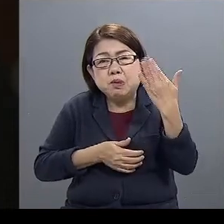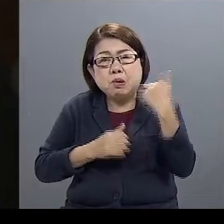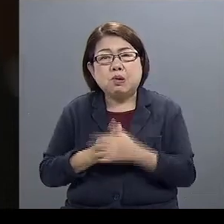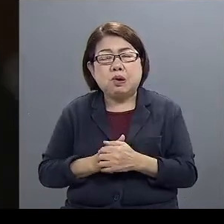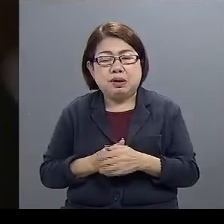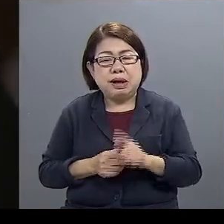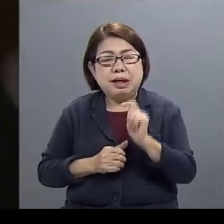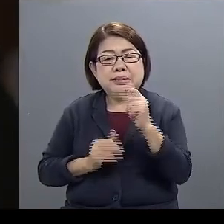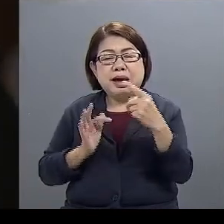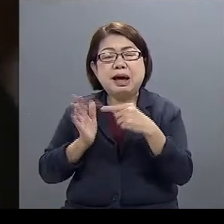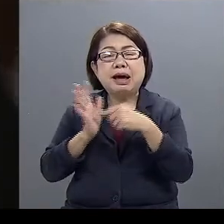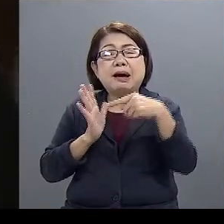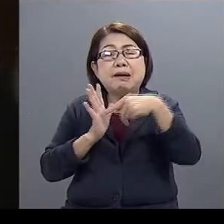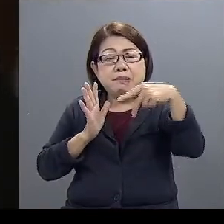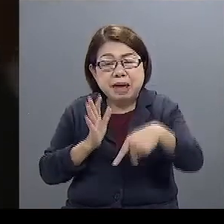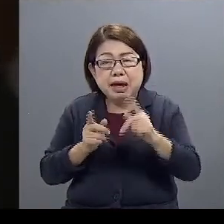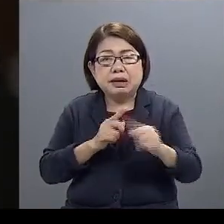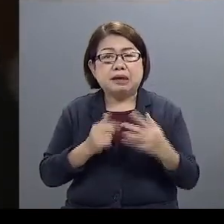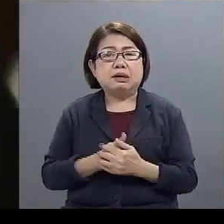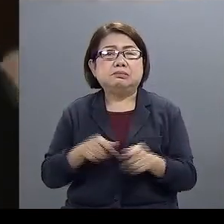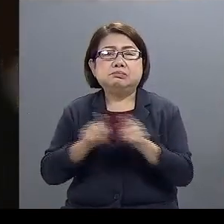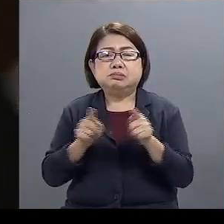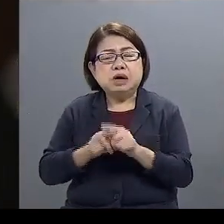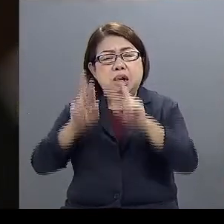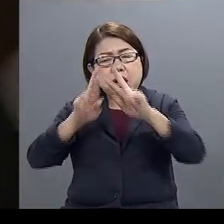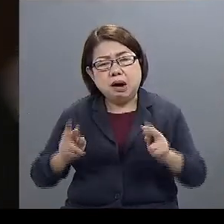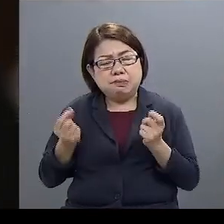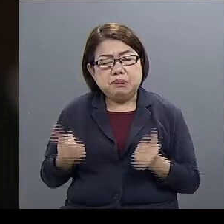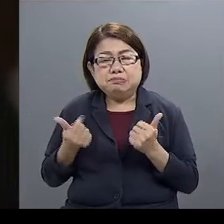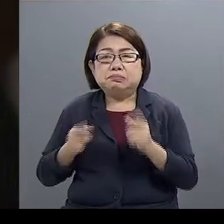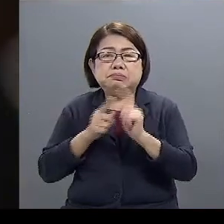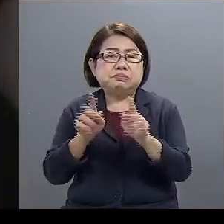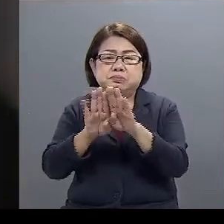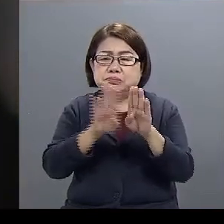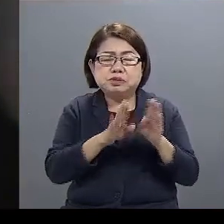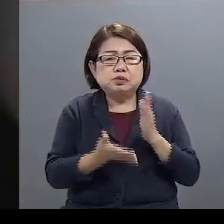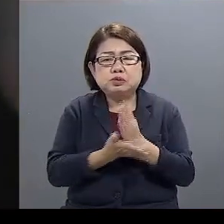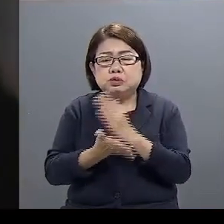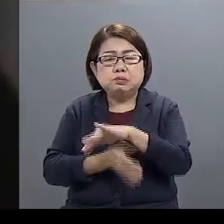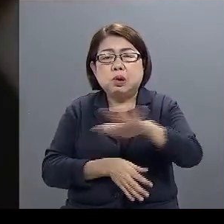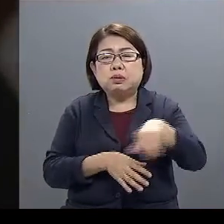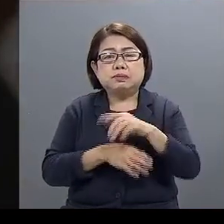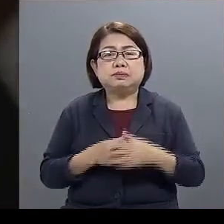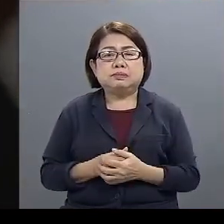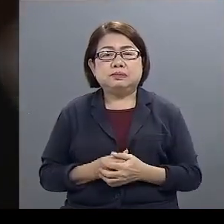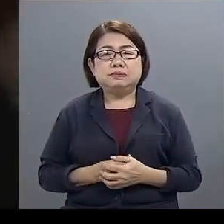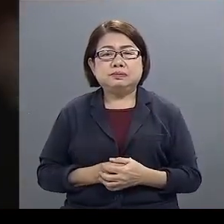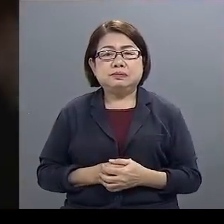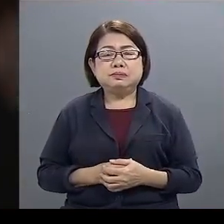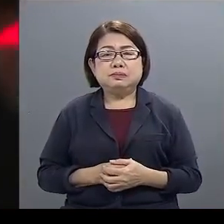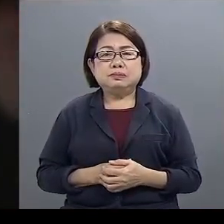แต่บาร์ที่บนปีบนี่นะมันนอนต่ำโต๊ะกันเนี่ยบาร์ที่บนปีบอ่ะ มีคนพบงานมาเป็นคนไร้บ้านเ